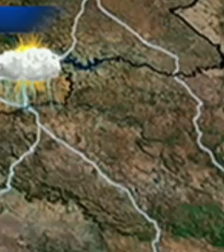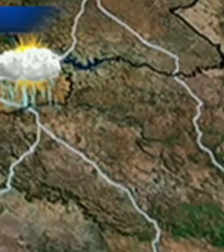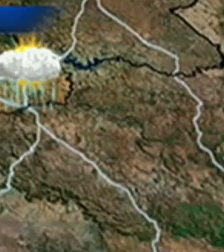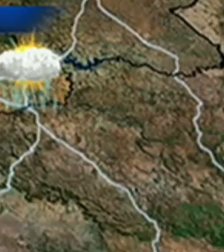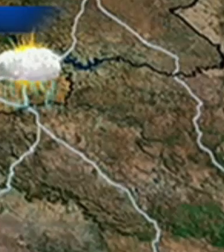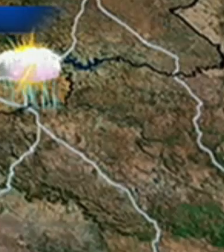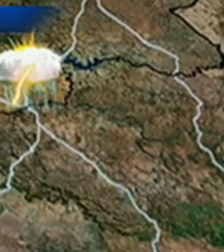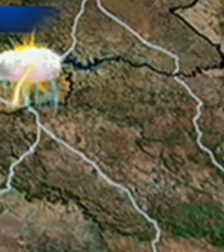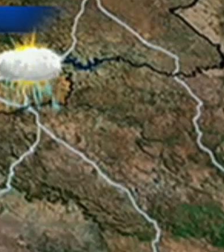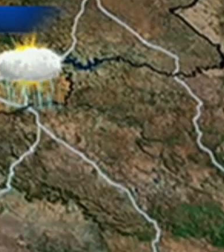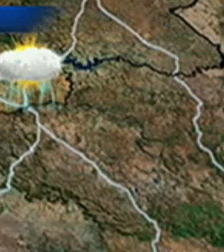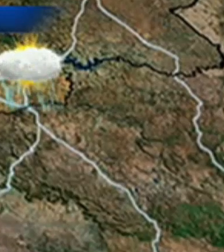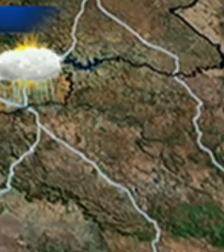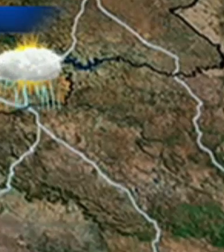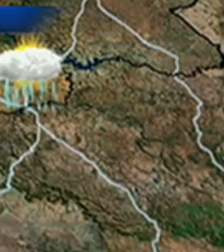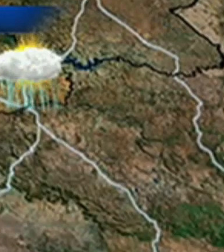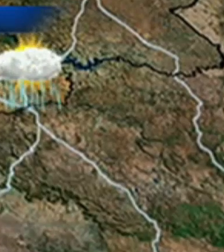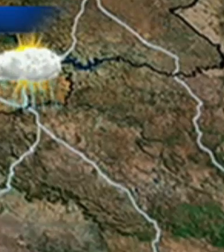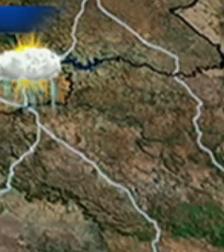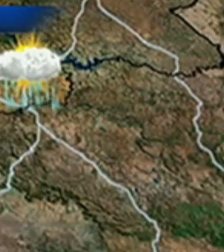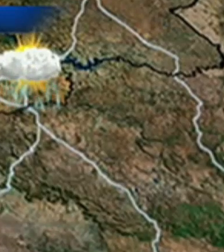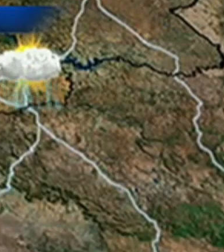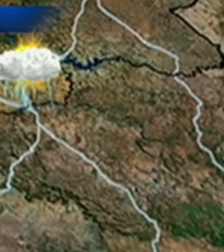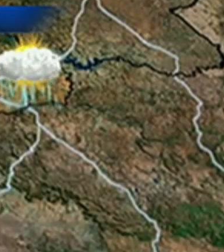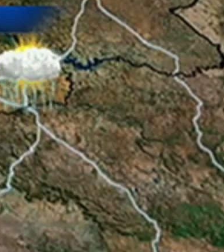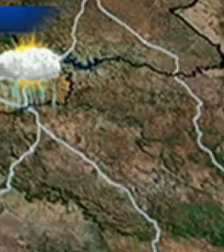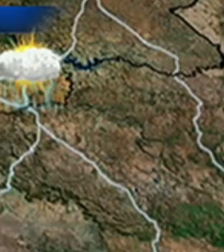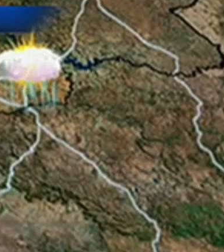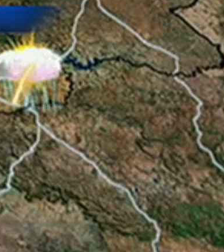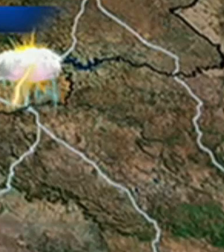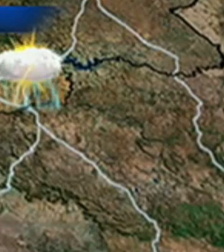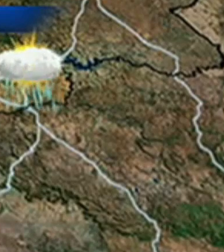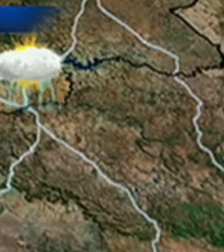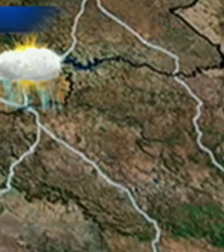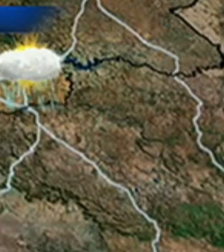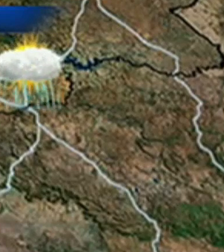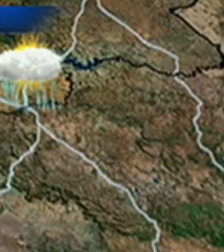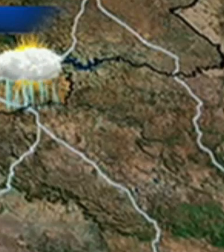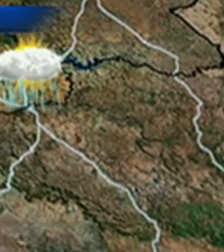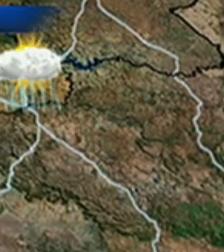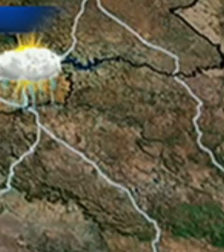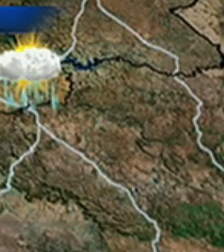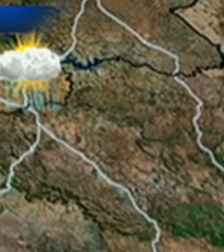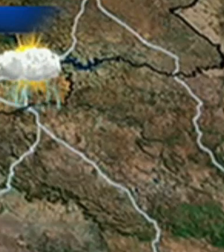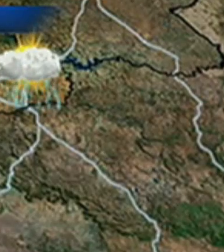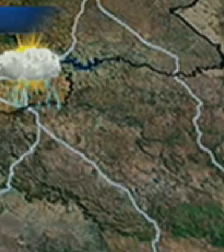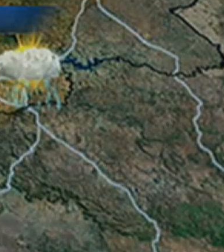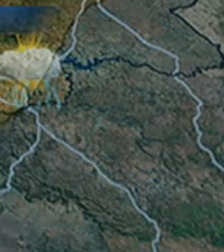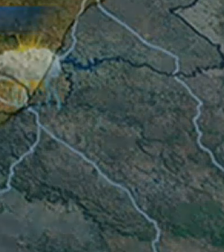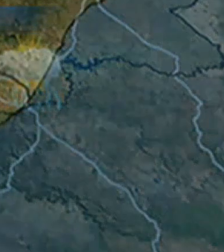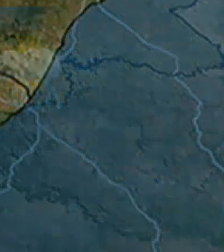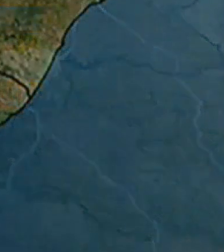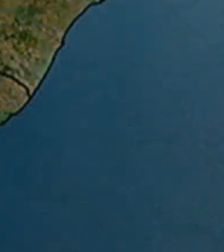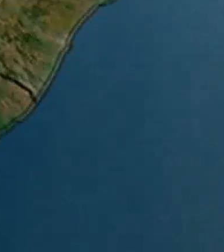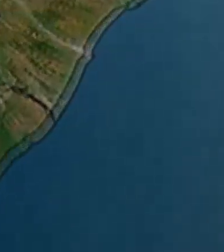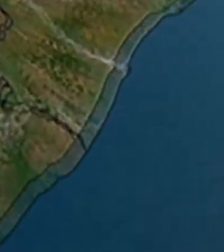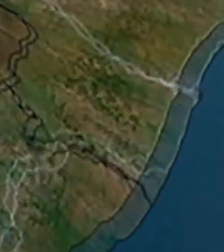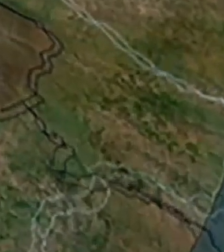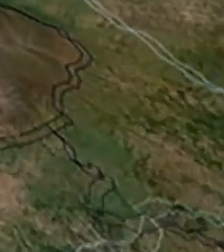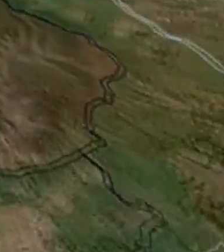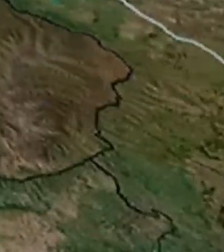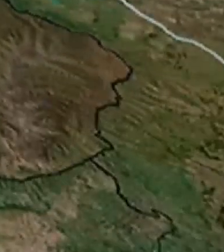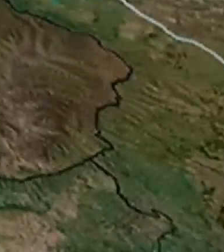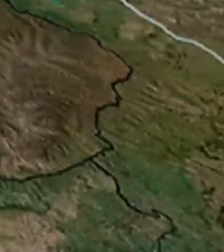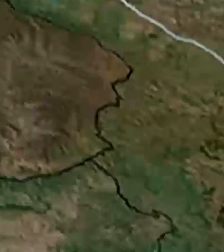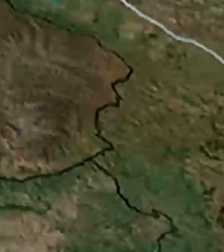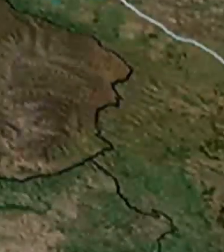go maleteng ka Appington mo re lebeletše dule dikgonagalo tša go phulega mello ya hlaga dikarolo tšona tšeo ka Kurumane ke tše 37 Kimberley ke tše